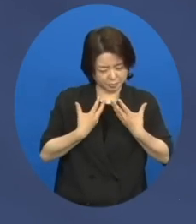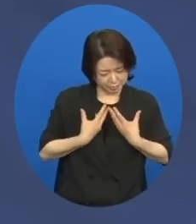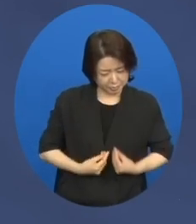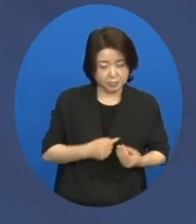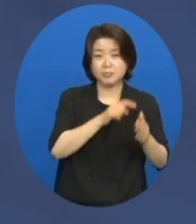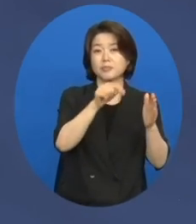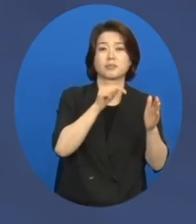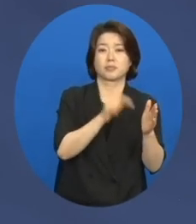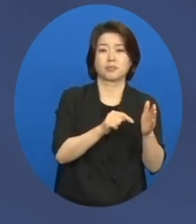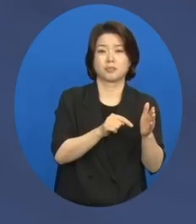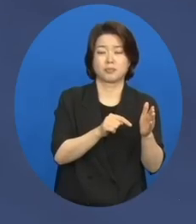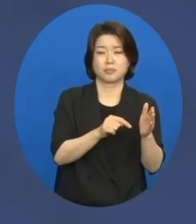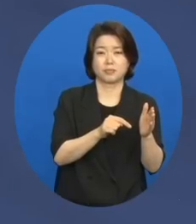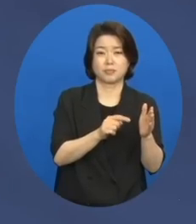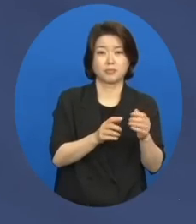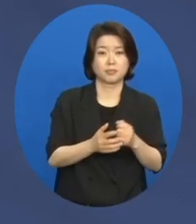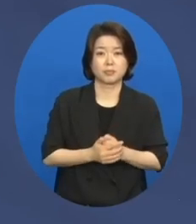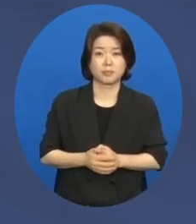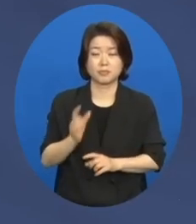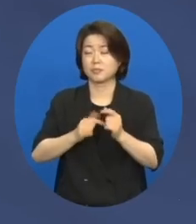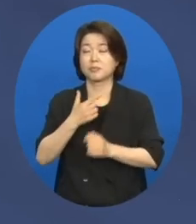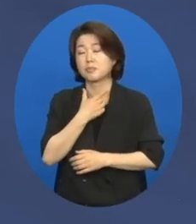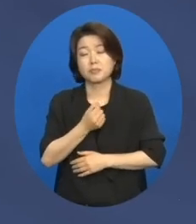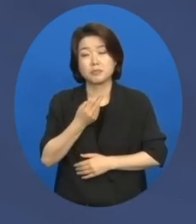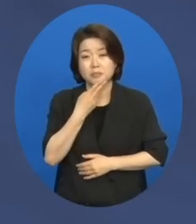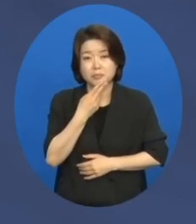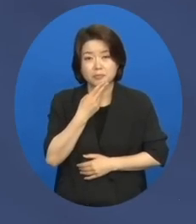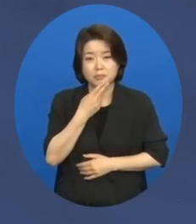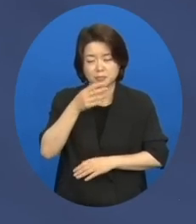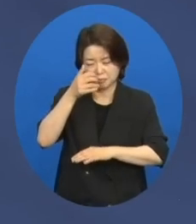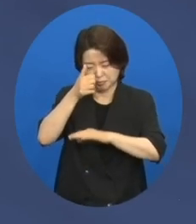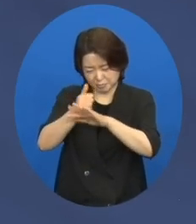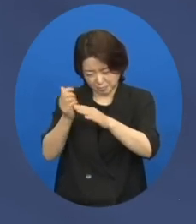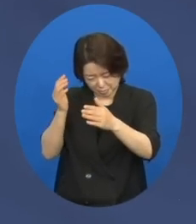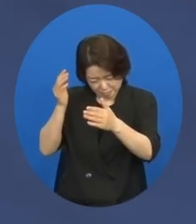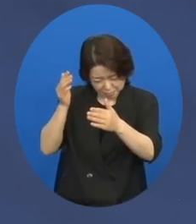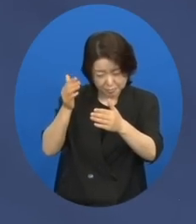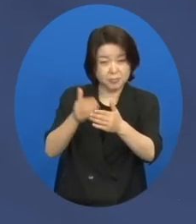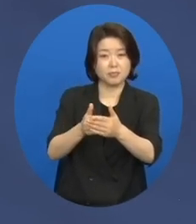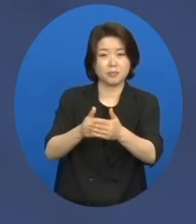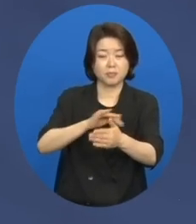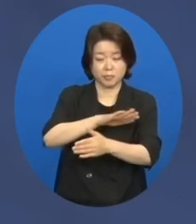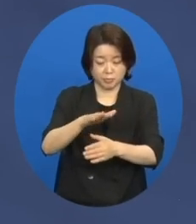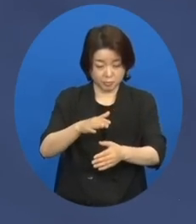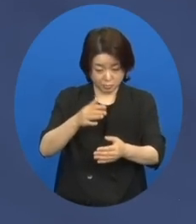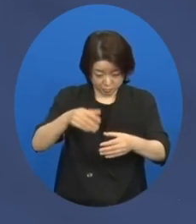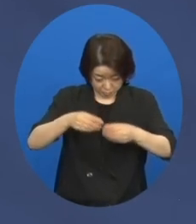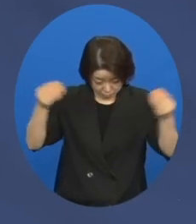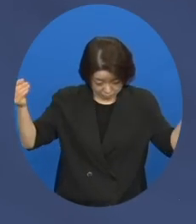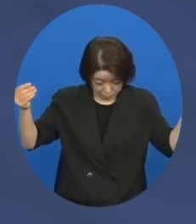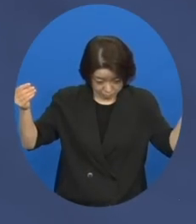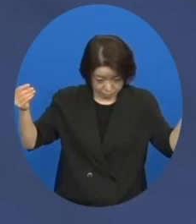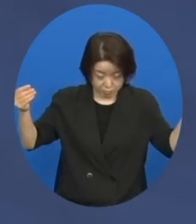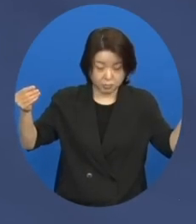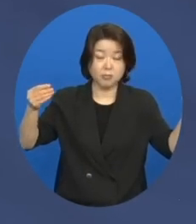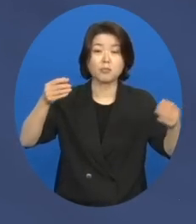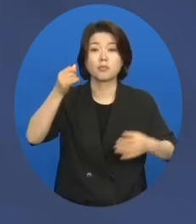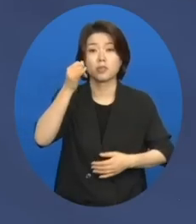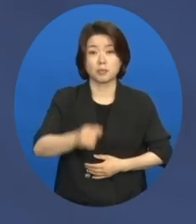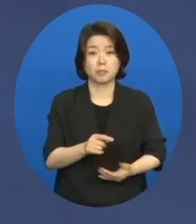가운데서 더 바랄 것 없는 최선의 끝자락에 저희 모습이 빨가벗겨진 것처럼 복음 앞에 드러날